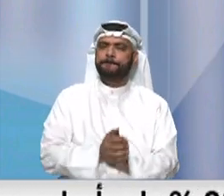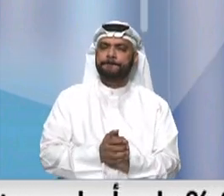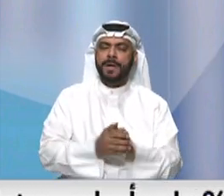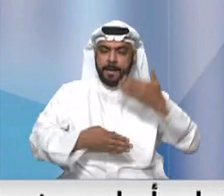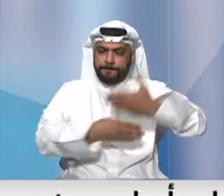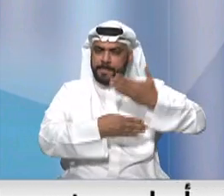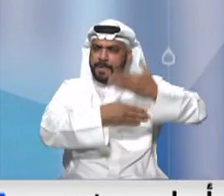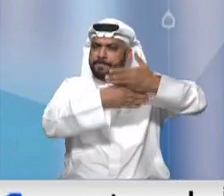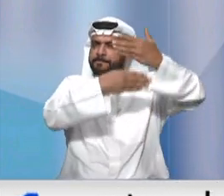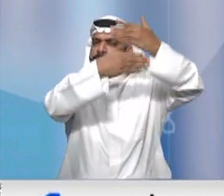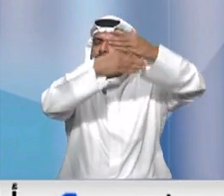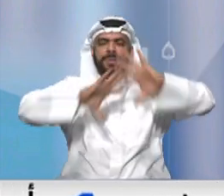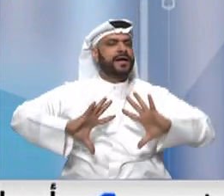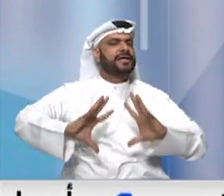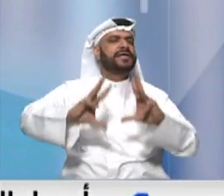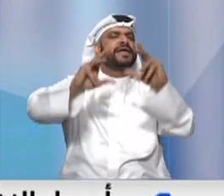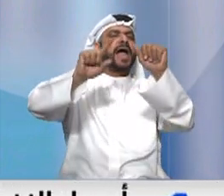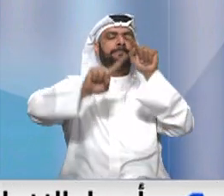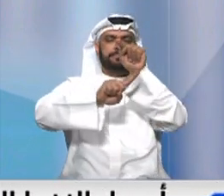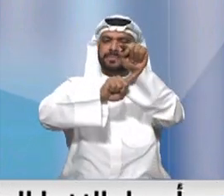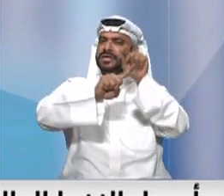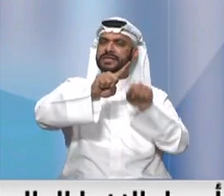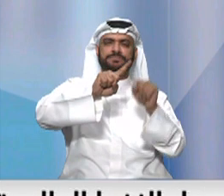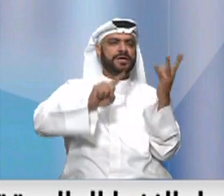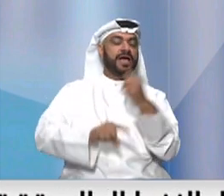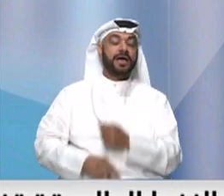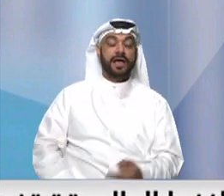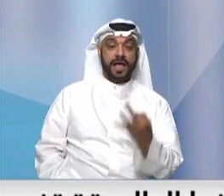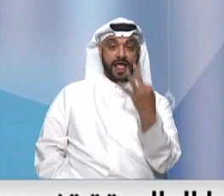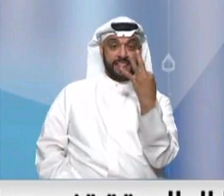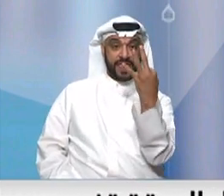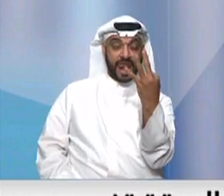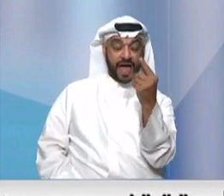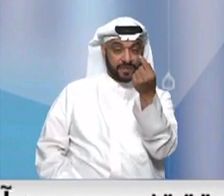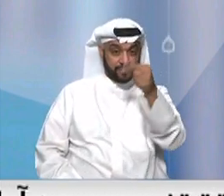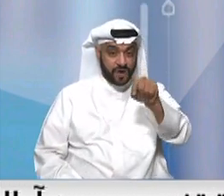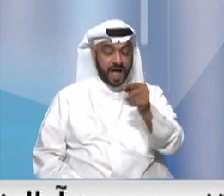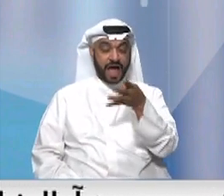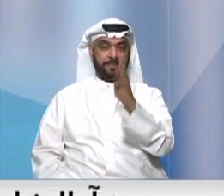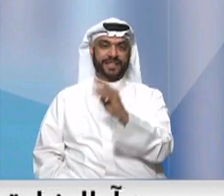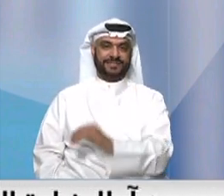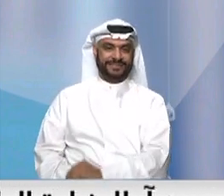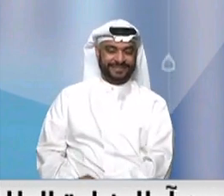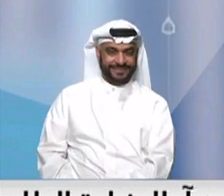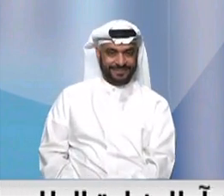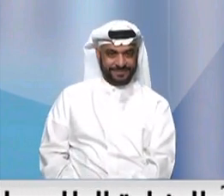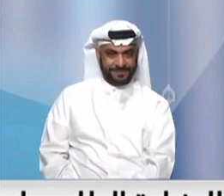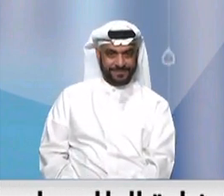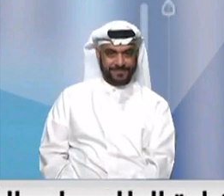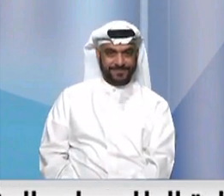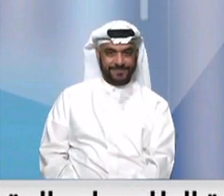الانجاز حتى نهايه الشهر الماضي 3.14 في